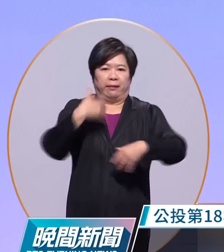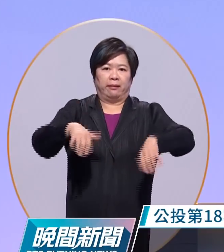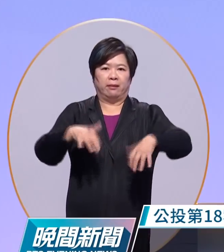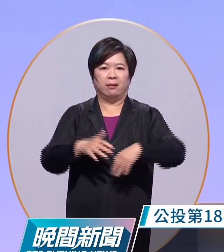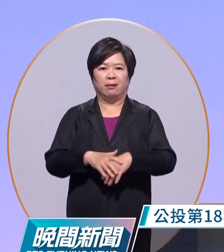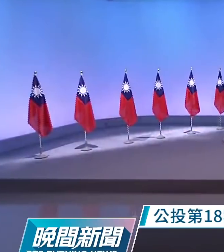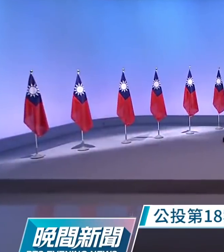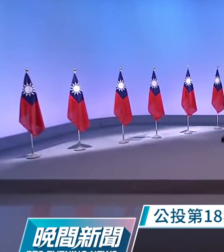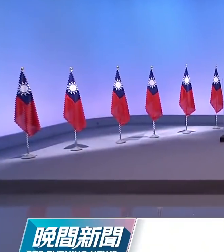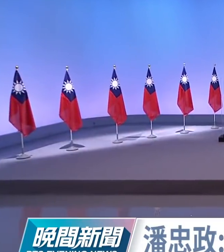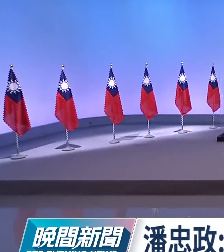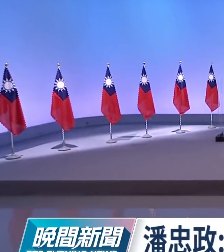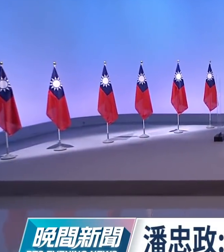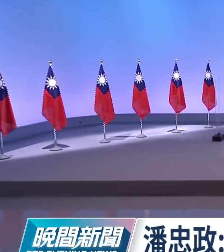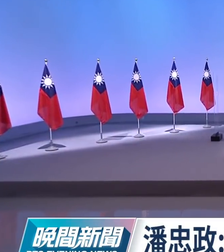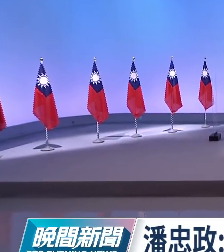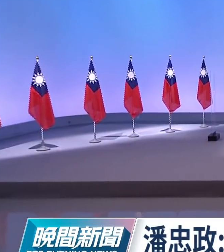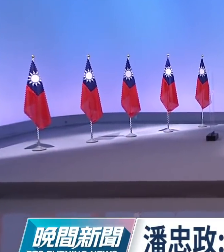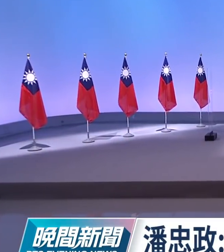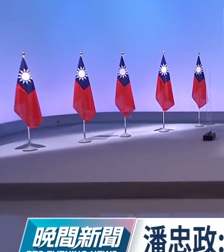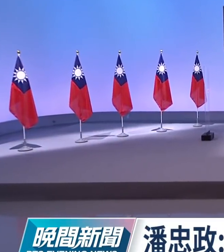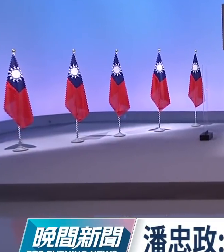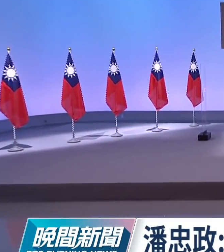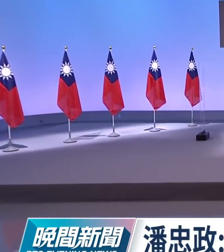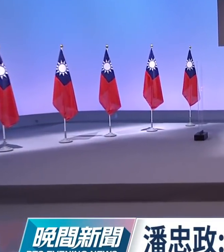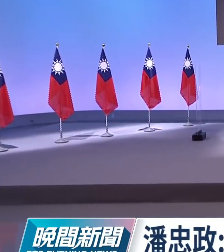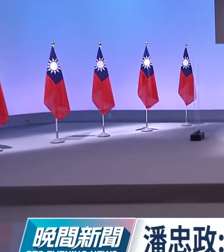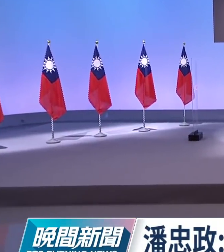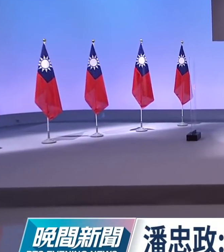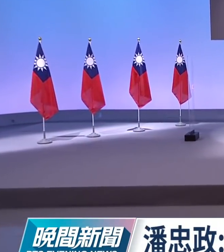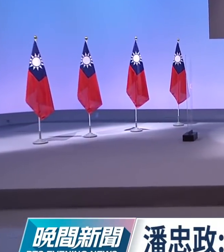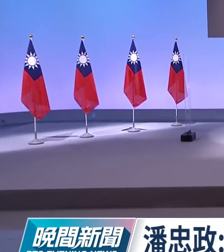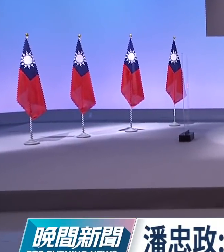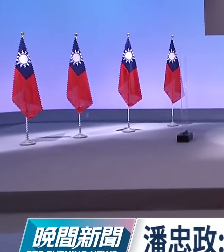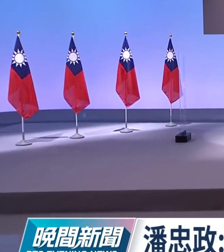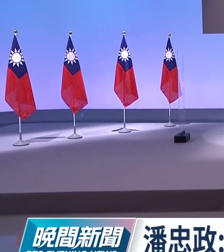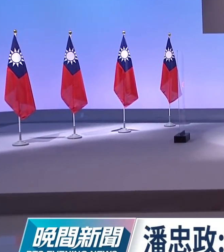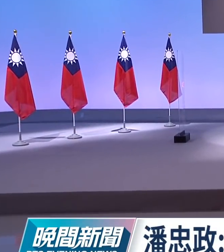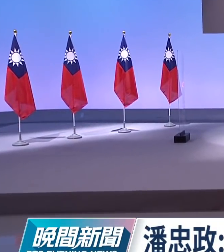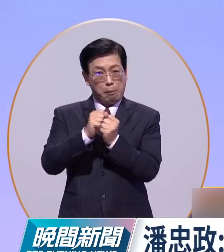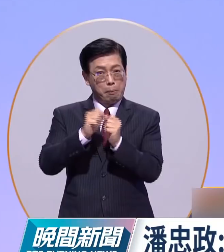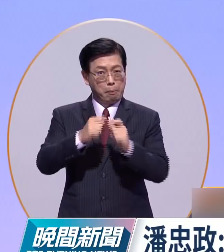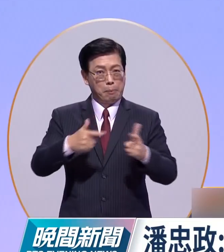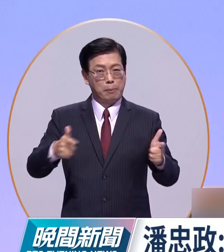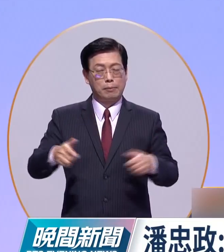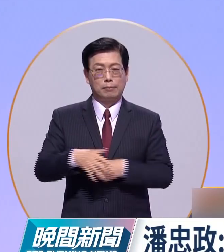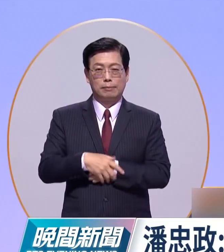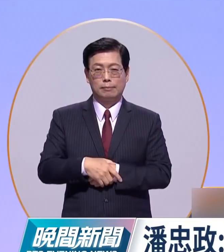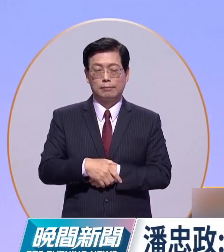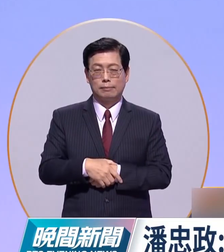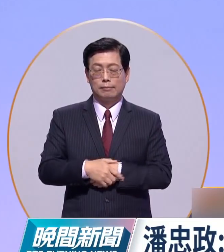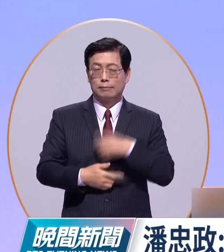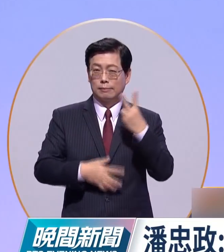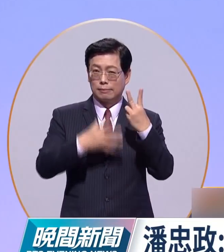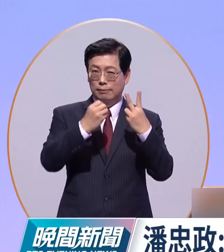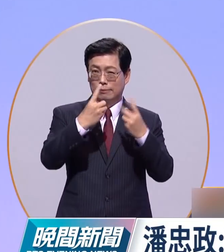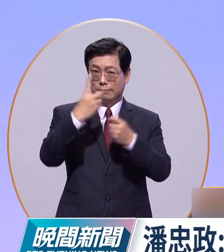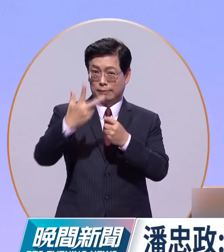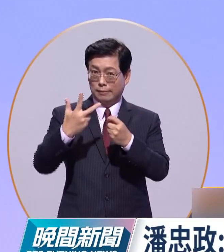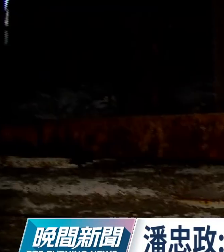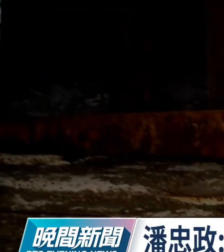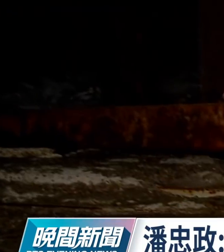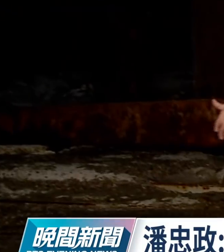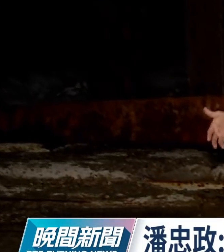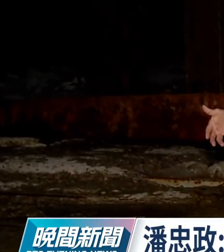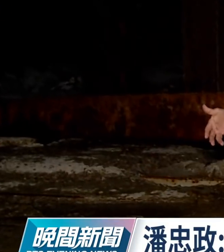直恐吓人家。 在早教公投的说明会上，领衔人潘忠正在第一轮发言时表达对众人的感谢，包括现